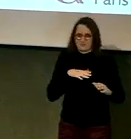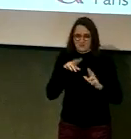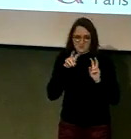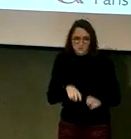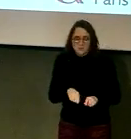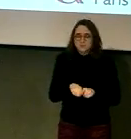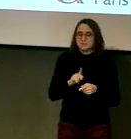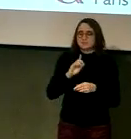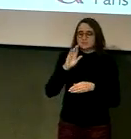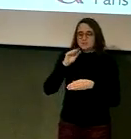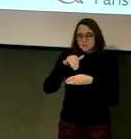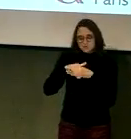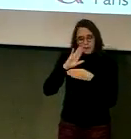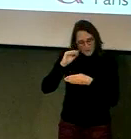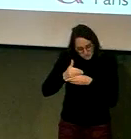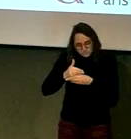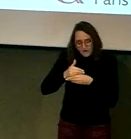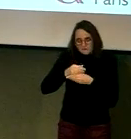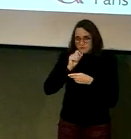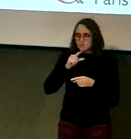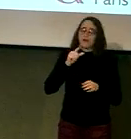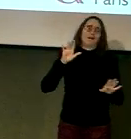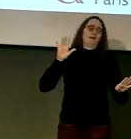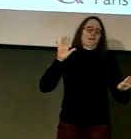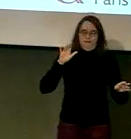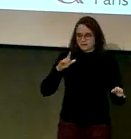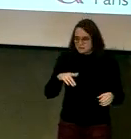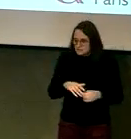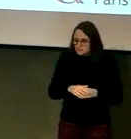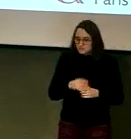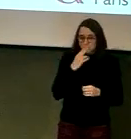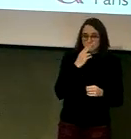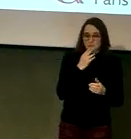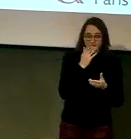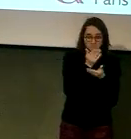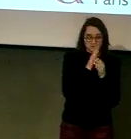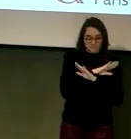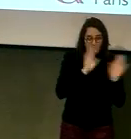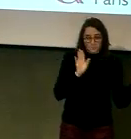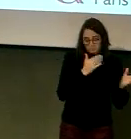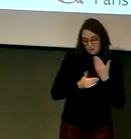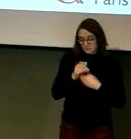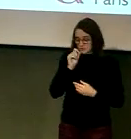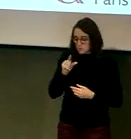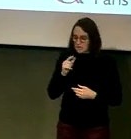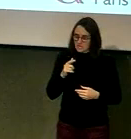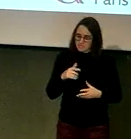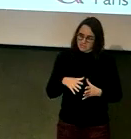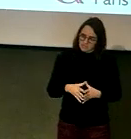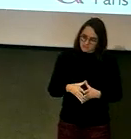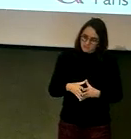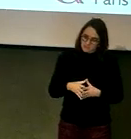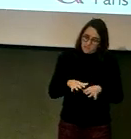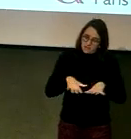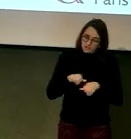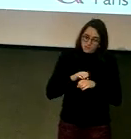pour s'endormir le soir, etc., et pour arrêter le tabac, ça pose quand même beaucoup de questions sur ce niveau d'information